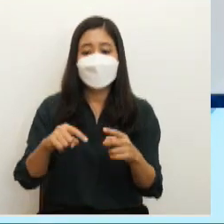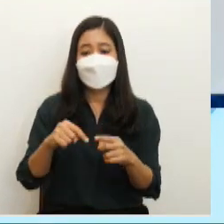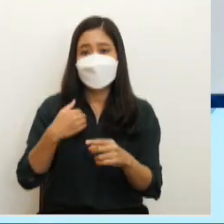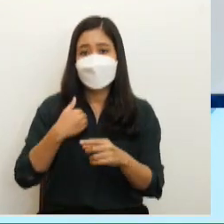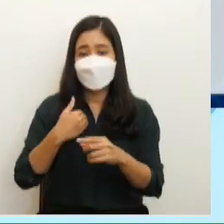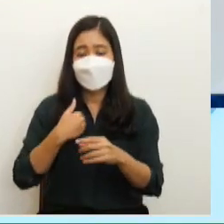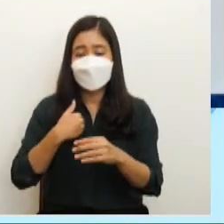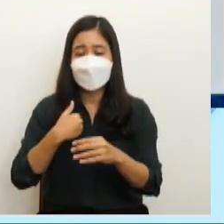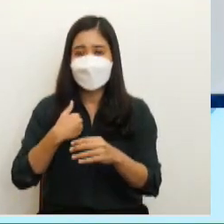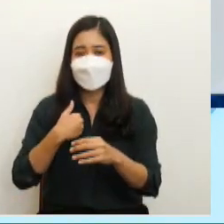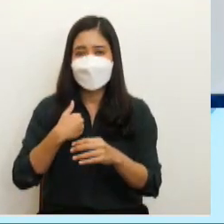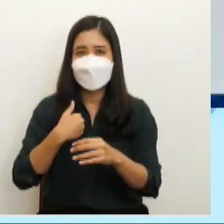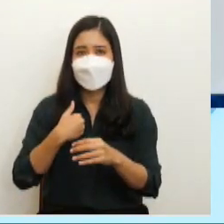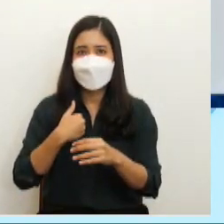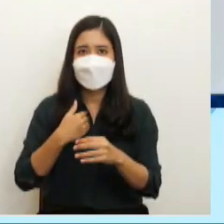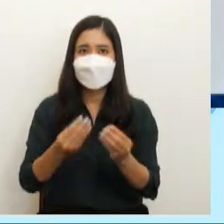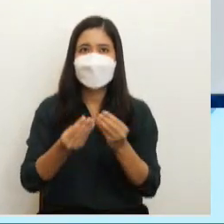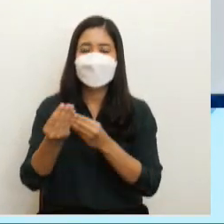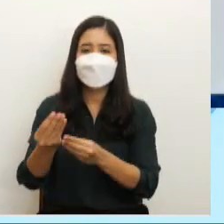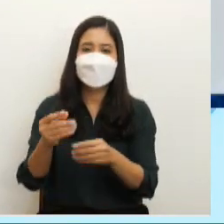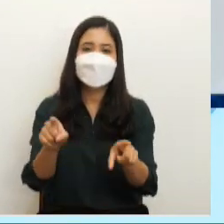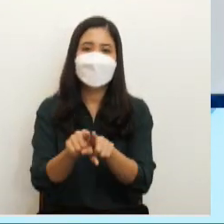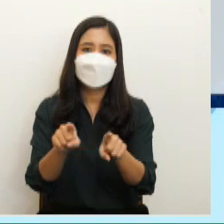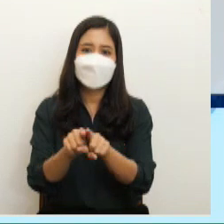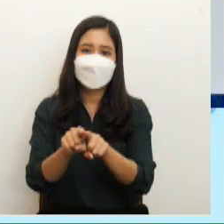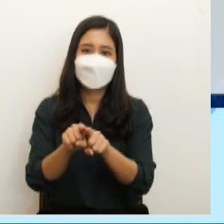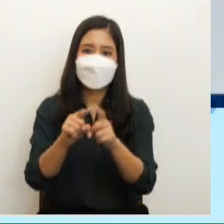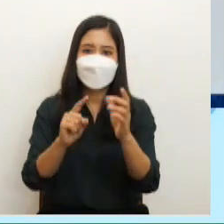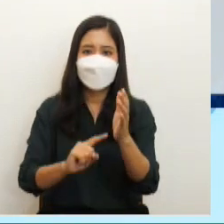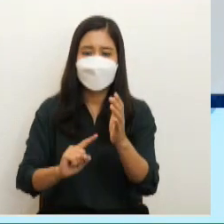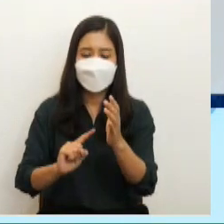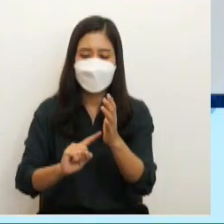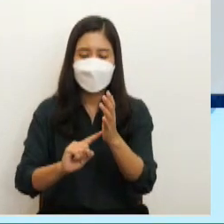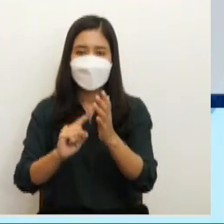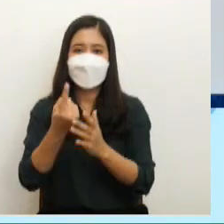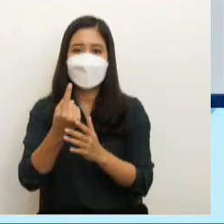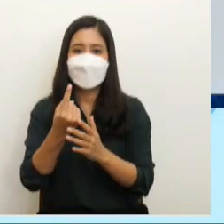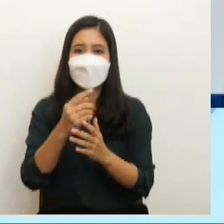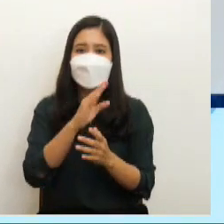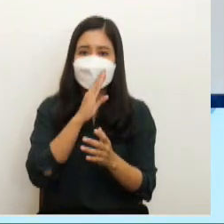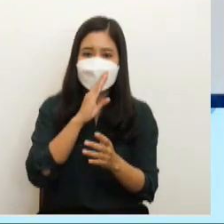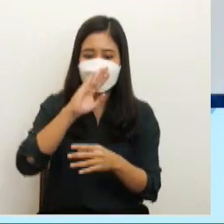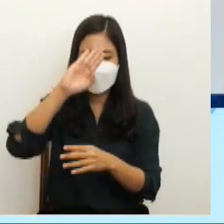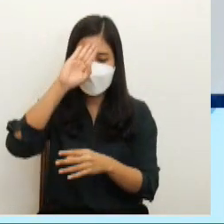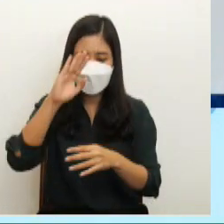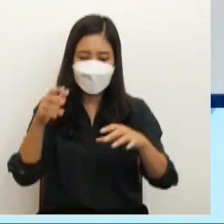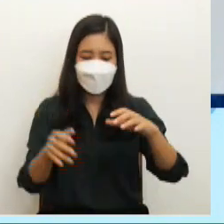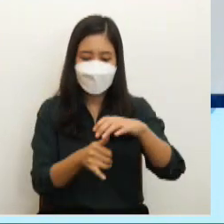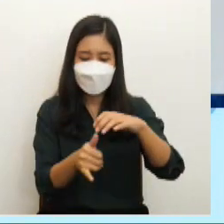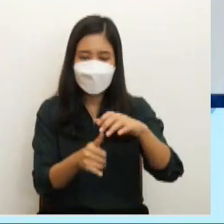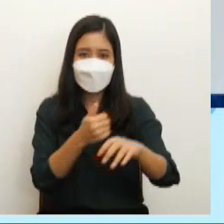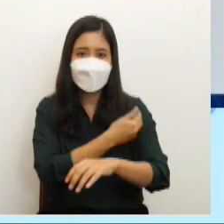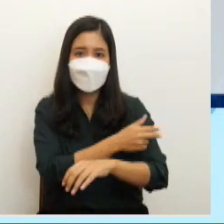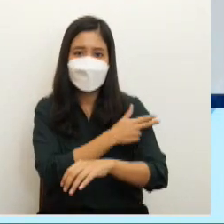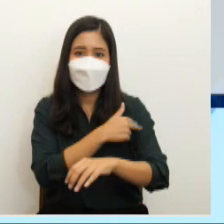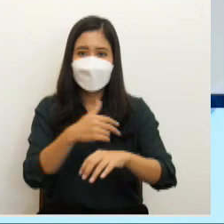นะครับรักษาฟรีเช่นเดียวกันแต่ลำดับแรกนะครับถ้าเมื่อเราเกิดเจ็บป่วยและรักษาอยู่ในโรงพยาบาลแล้วเราจะต้องใช้กอง